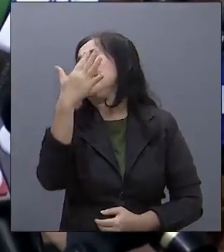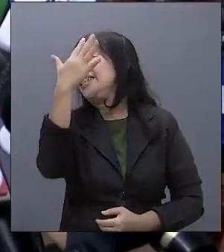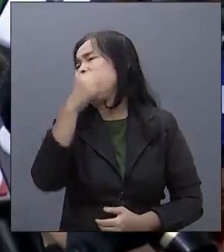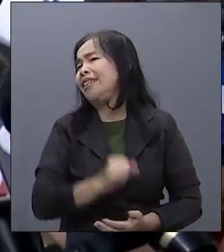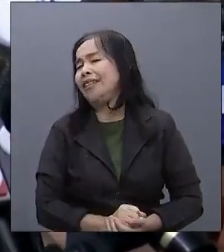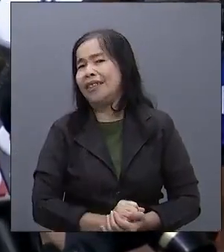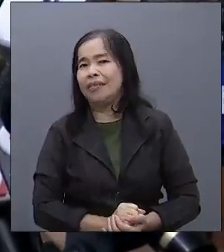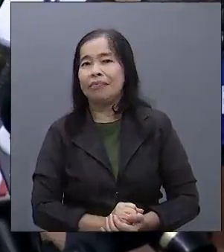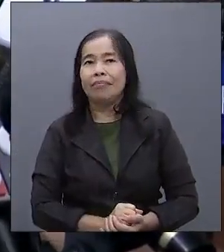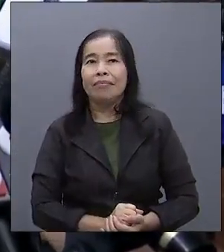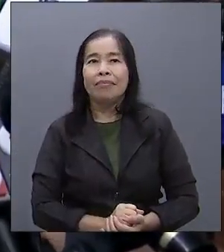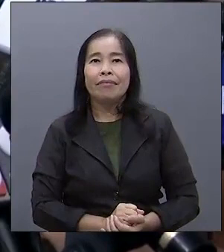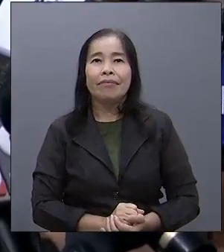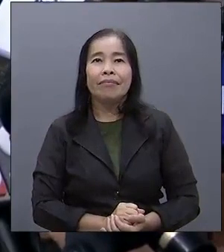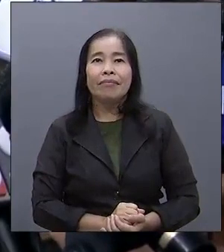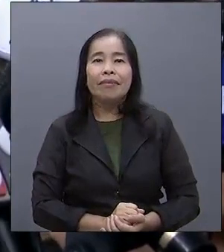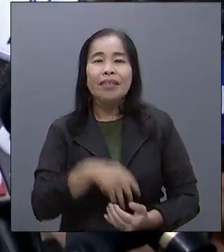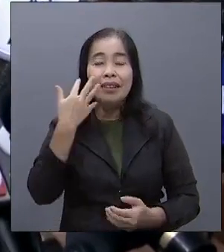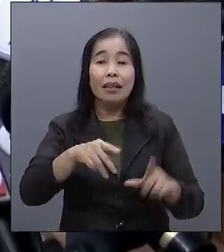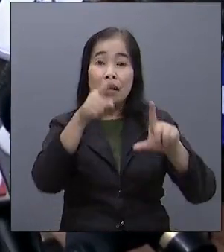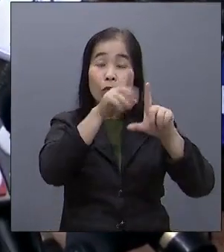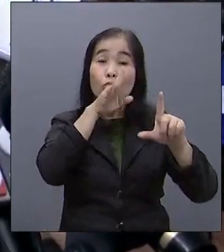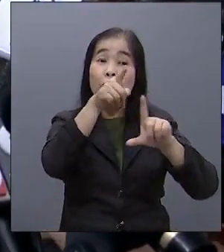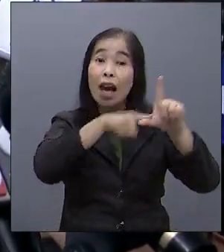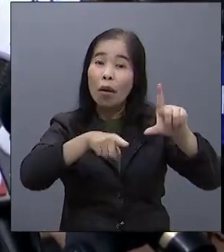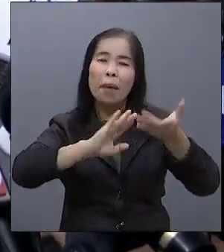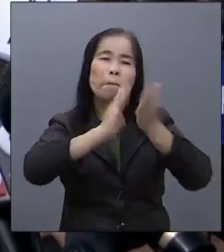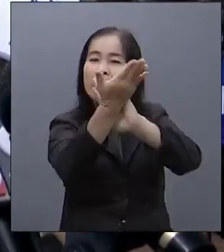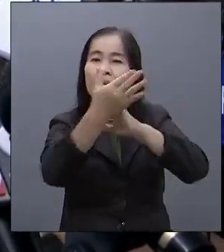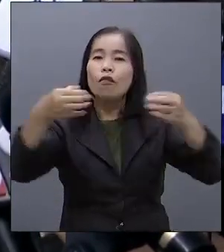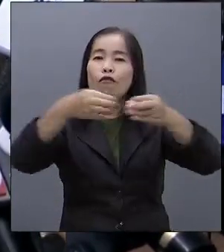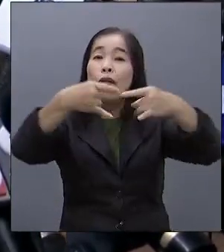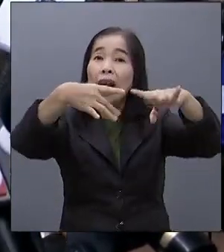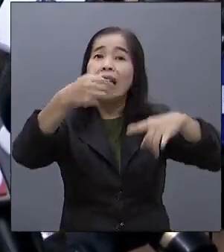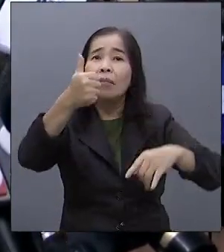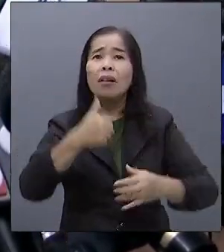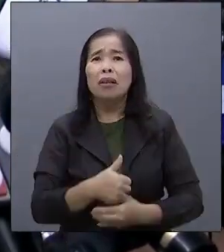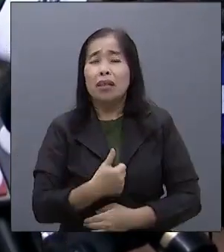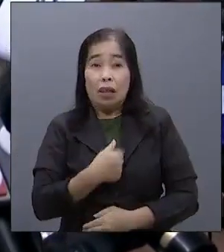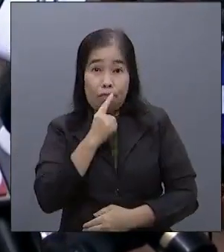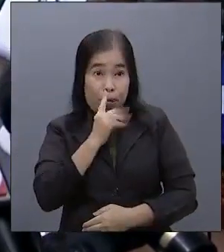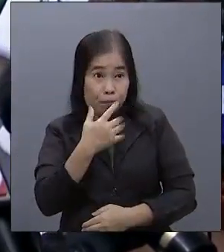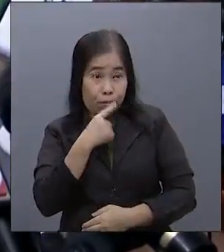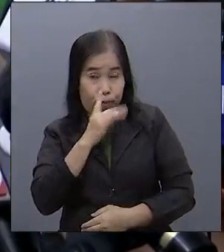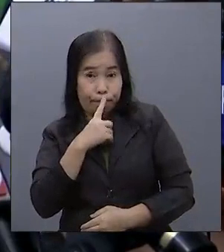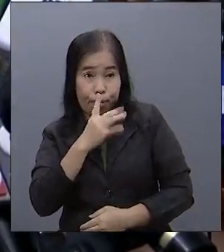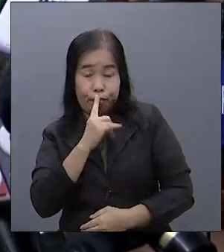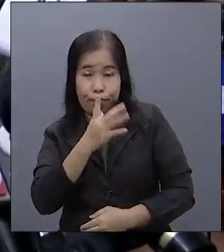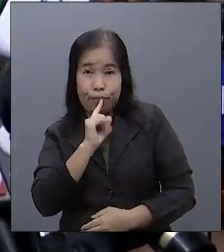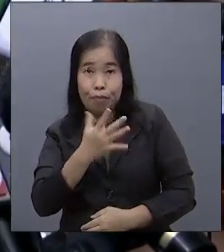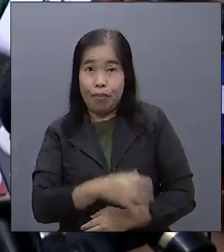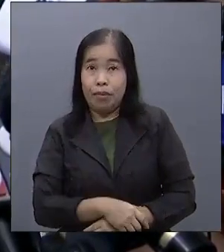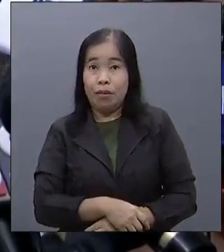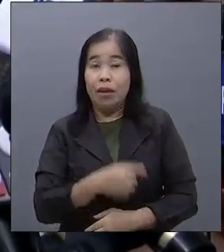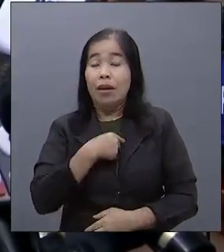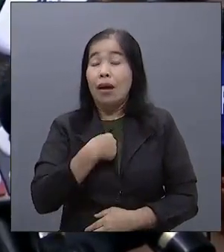ด็นที่เรากำหนดว่าก้าวไกลต้องเป็นฝ่ายค้านเนี่ยมันก็ถ้าสมมติว่าเราไปแทรกแซงการจัดตั้ง ไม่ได้บอกนะไม่ได้บอก